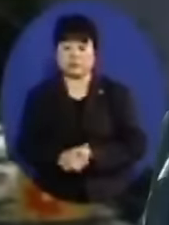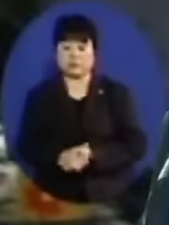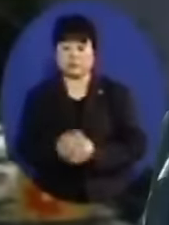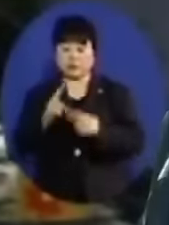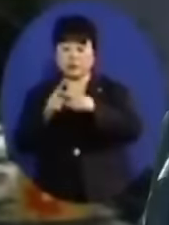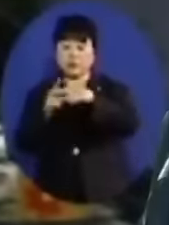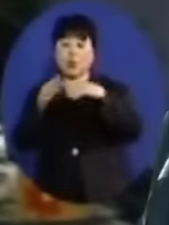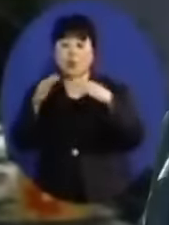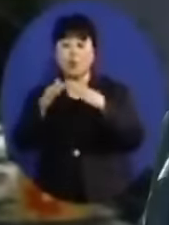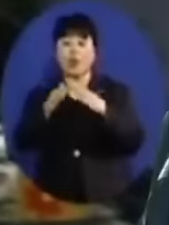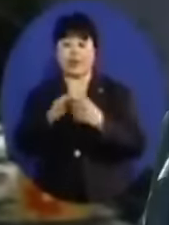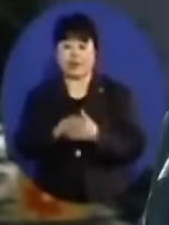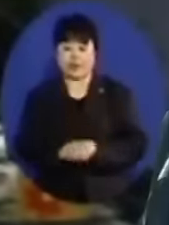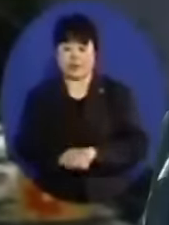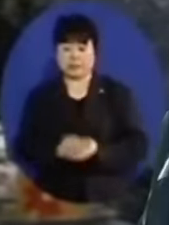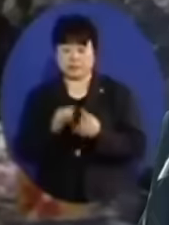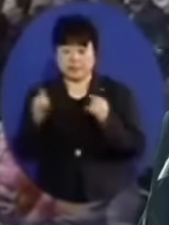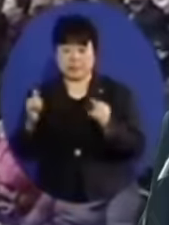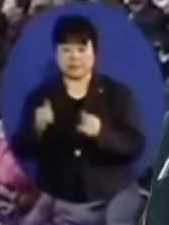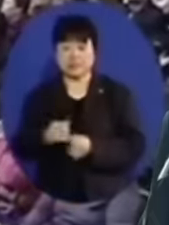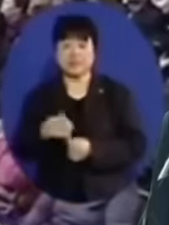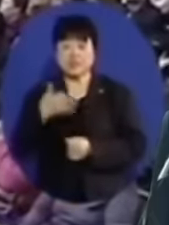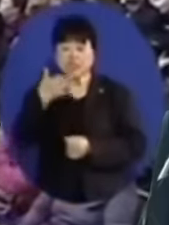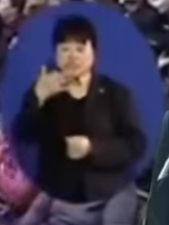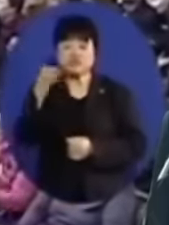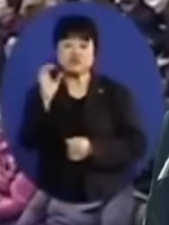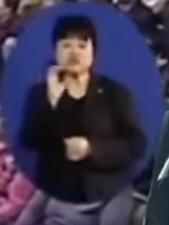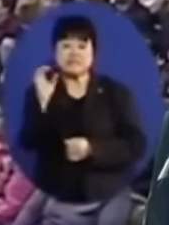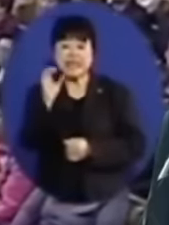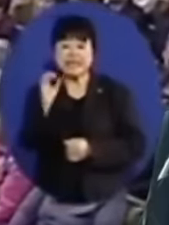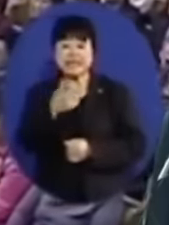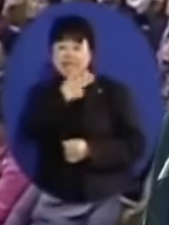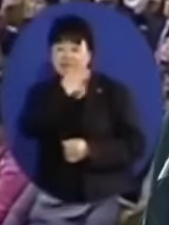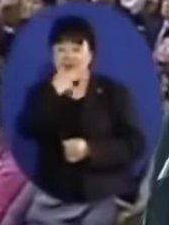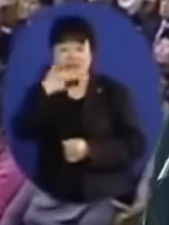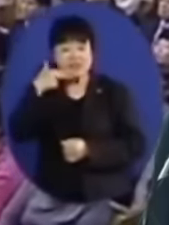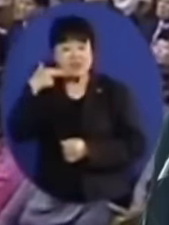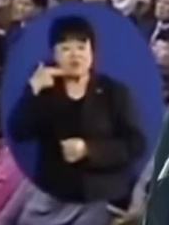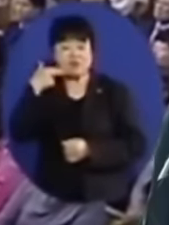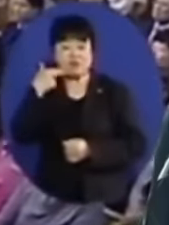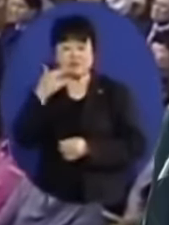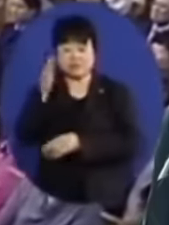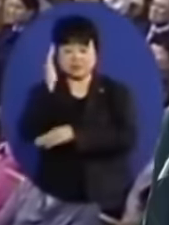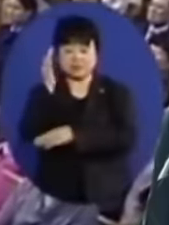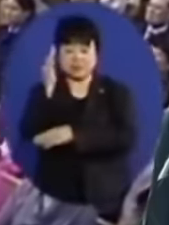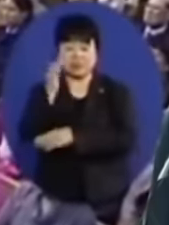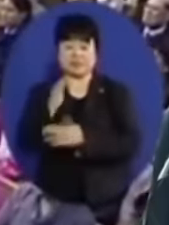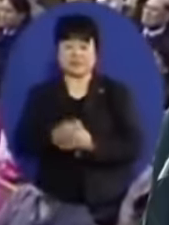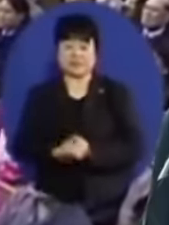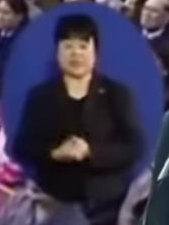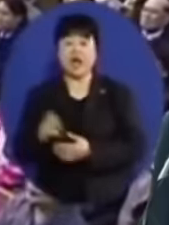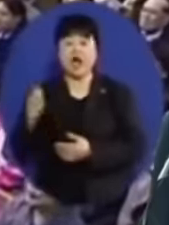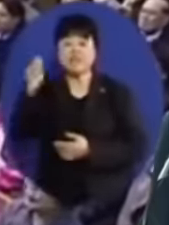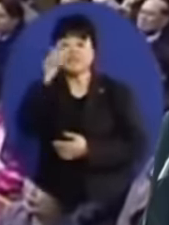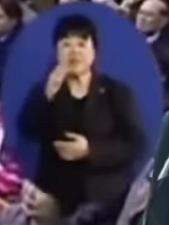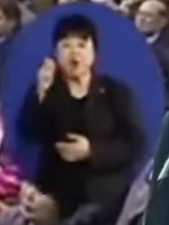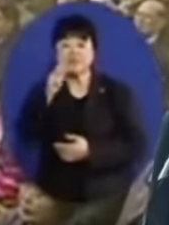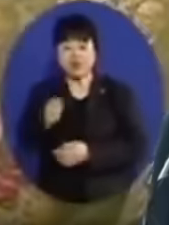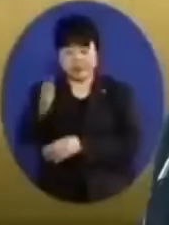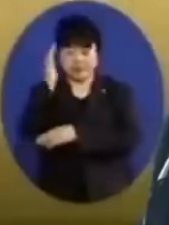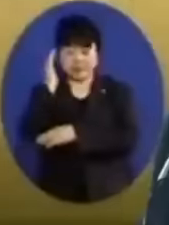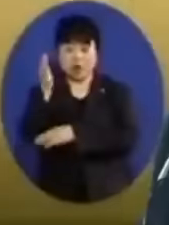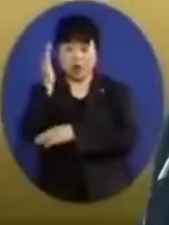교회 사학자들은 19세기 런던 메트로폴리탄 교회의 설교자였던 찰스 스펄전을